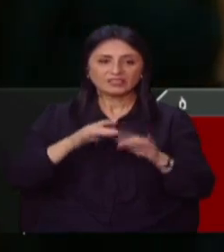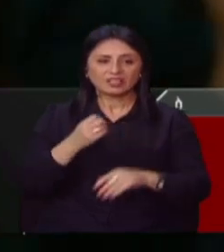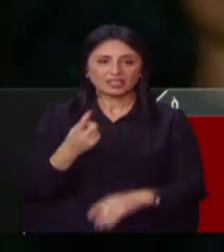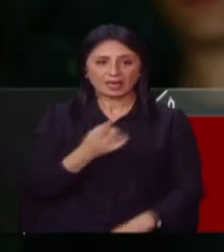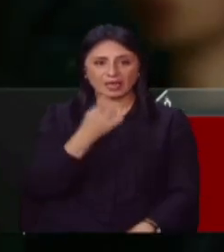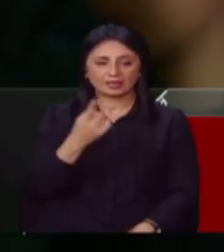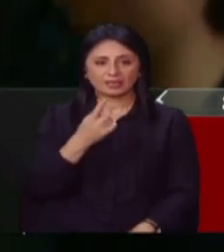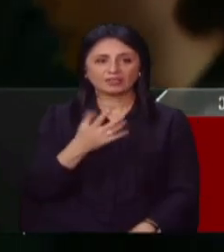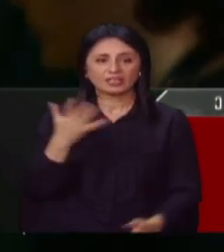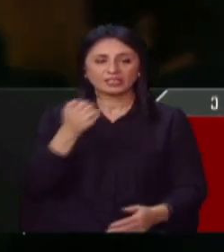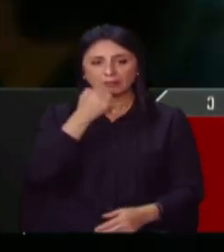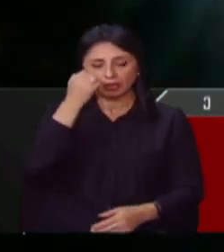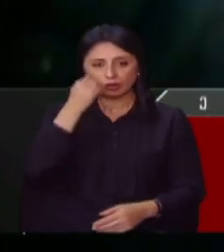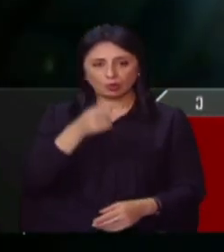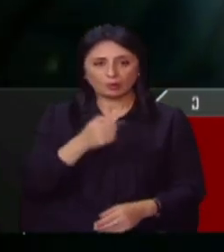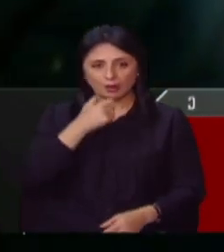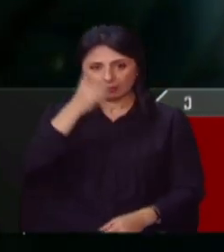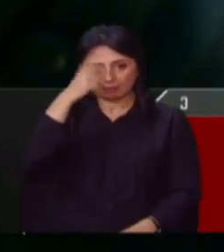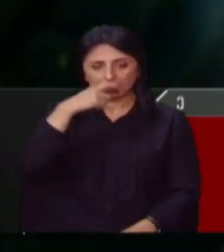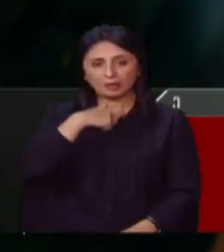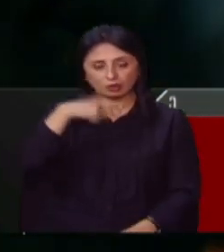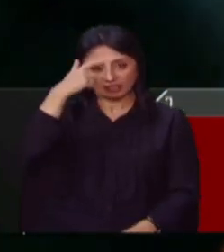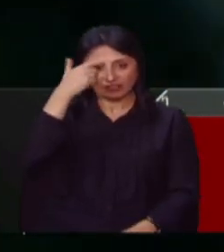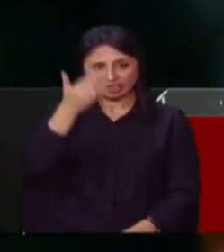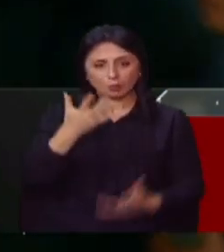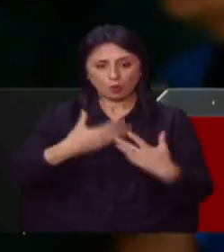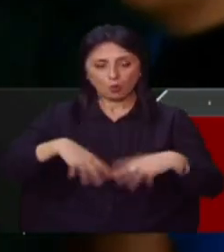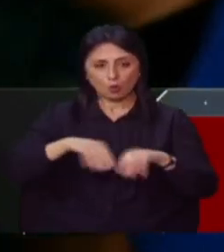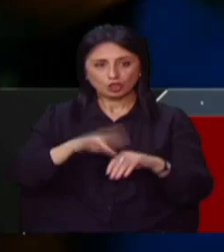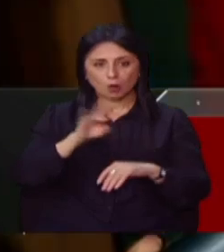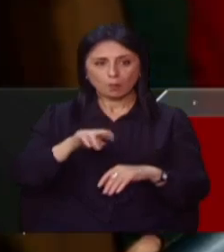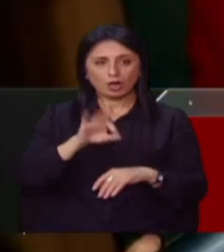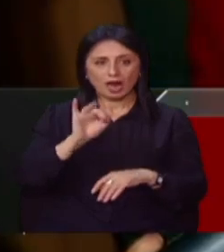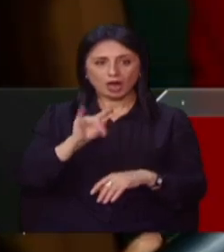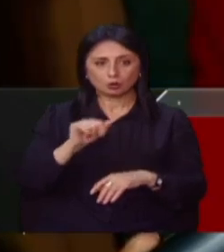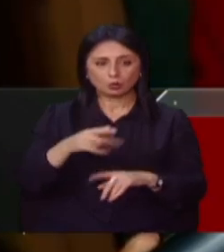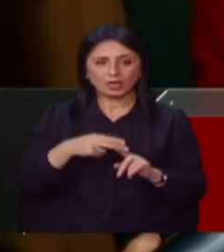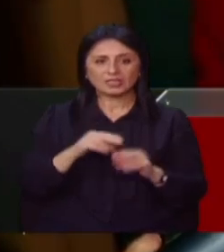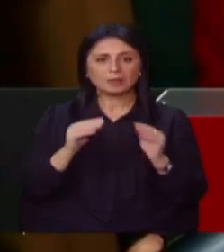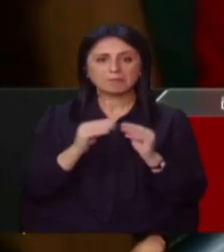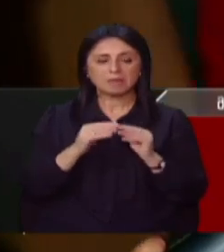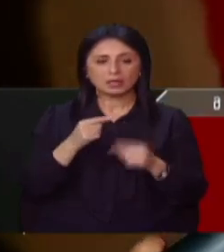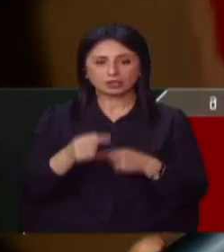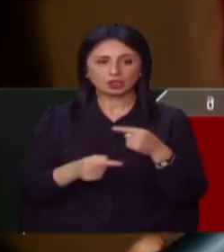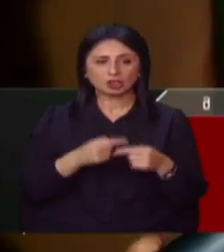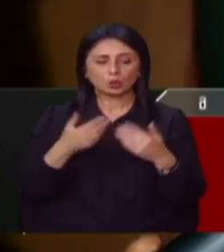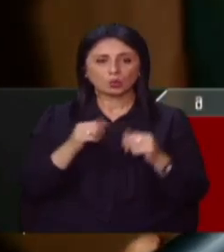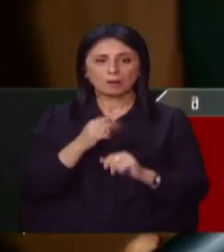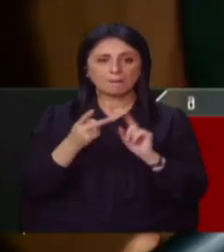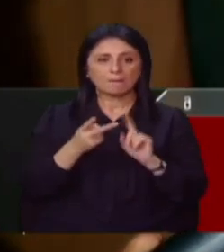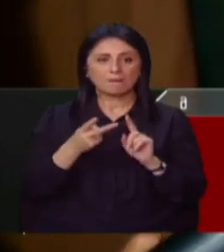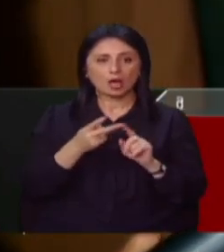ide vertel, ide madloba gada uhado, baton bizina Ivanișul, mizogia asta, pond cartus. Căsari miate sau cu nisuca